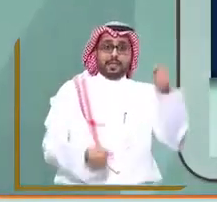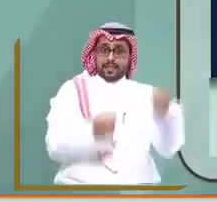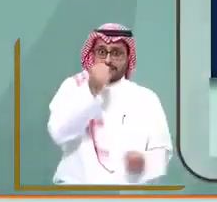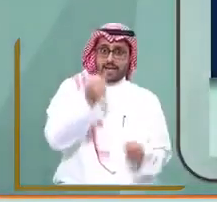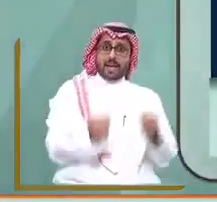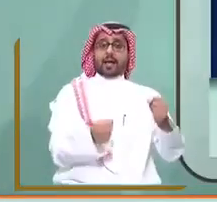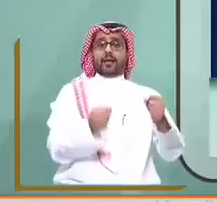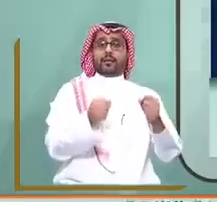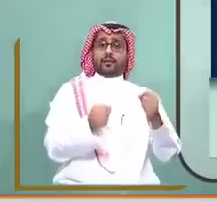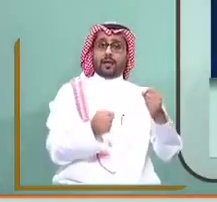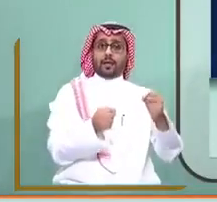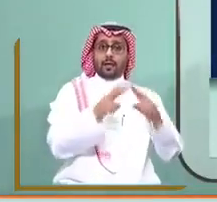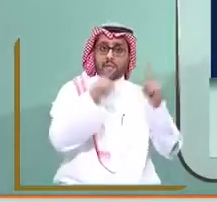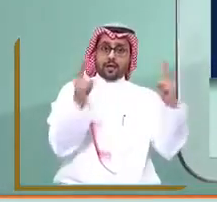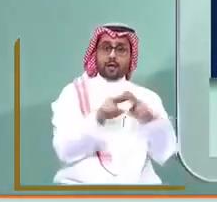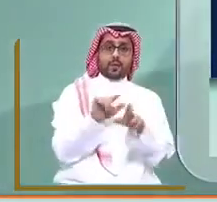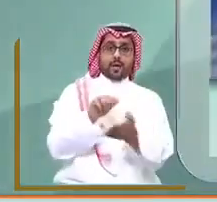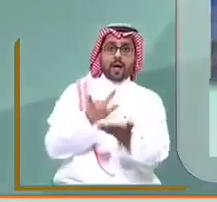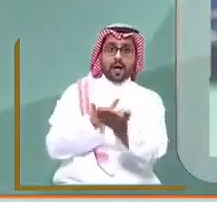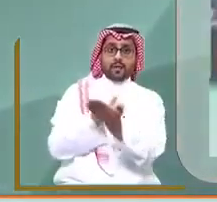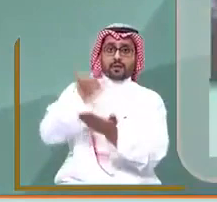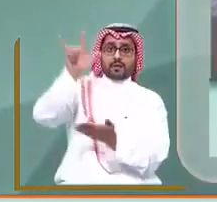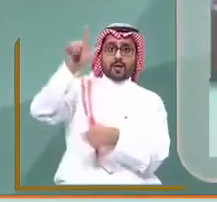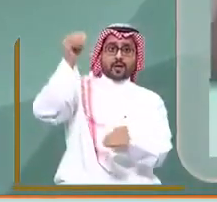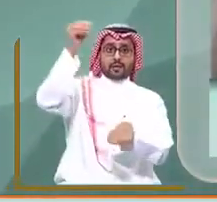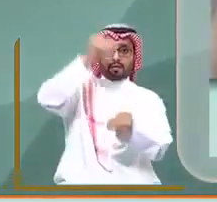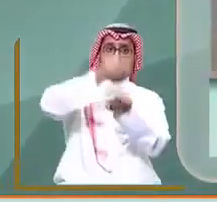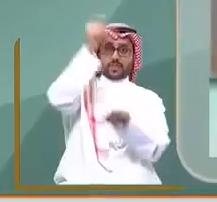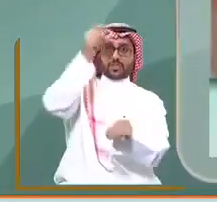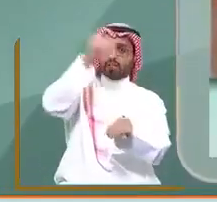الذاتية، طائرات بدون طيار،